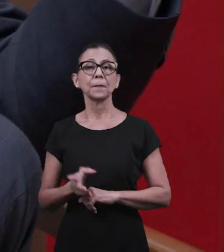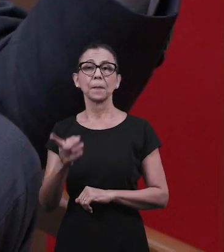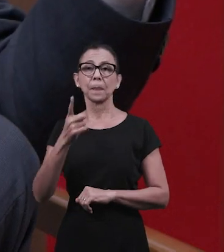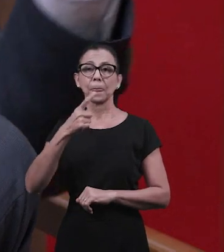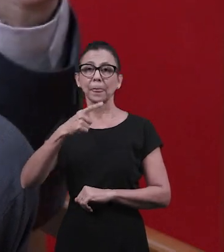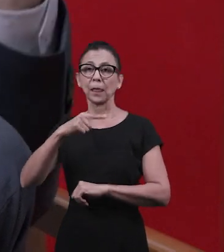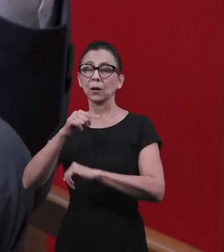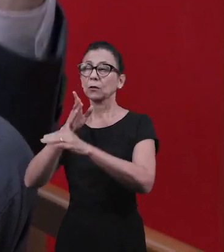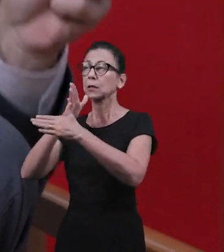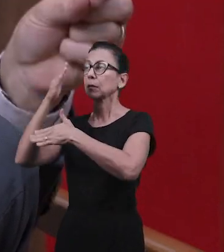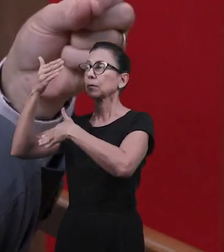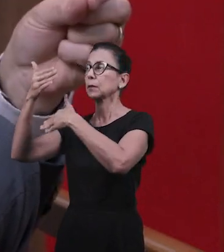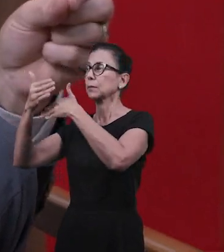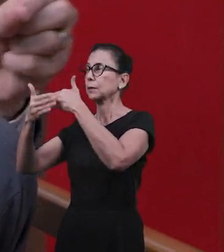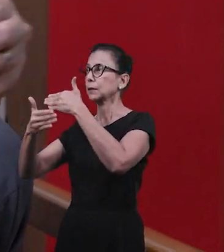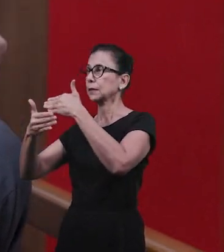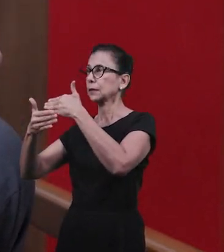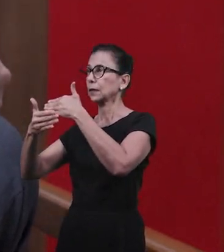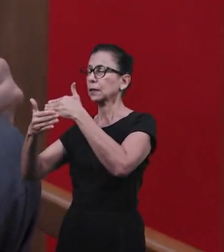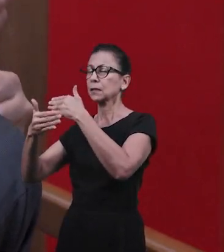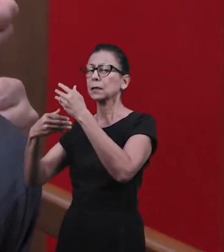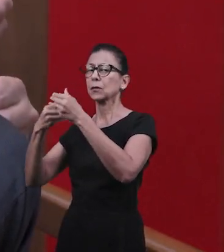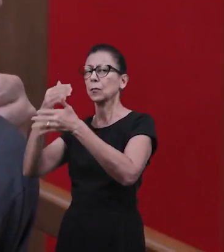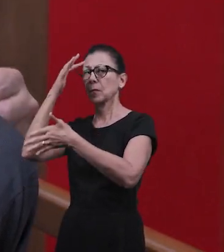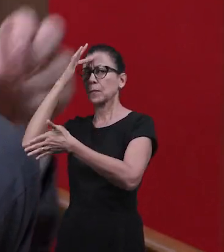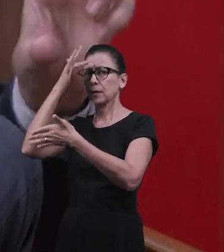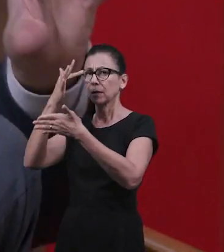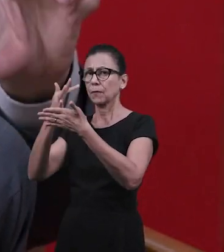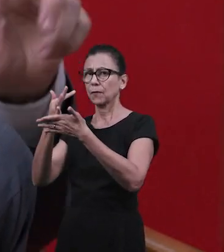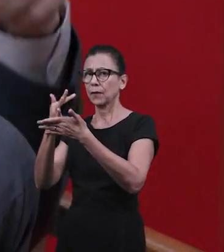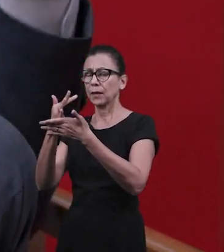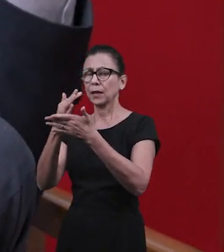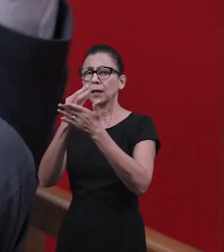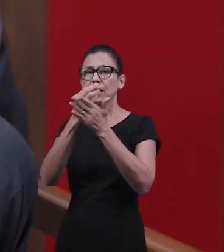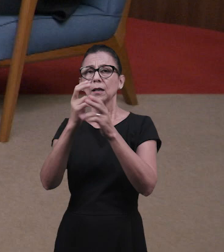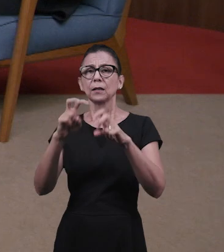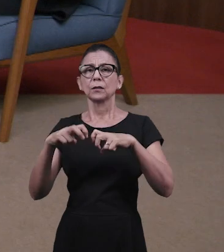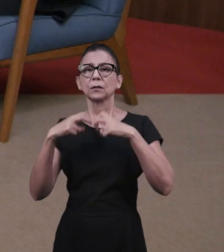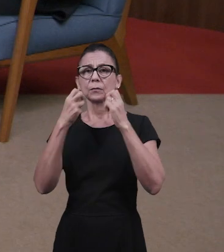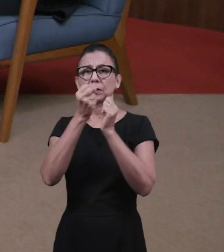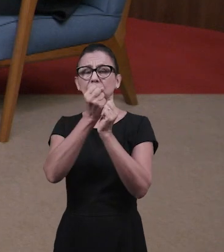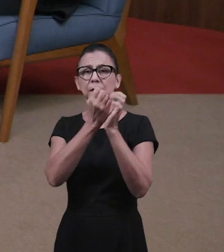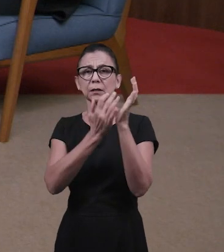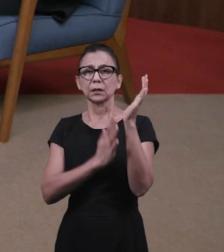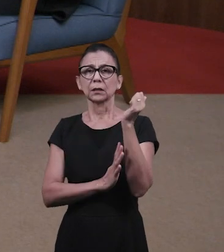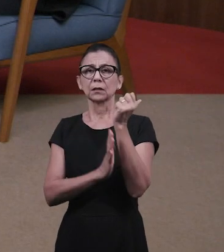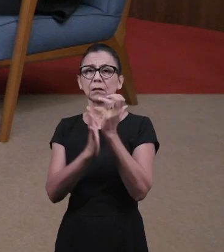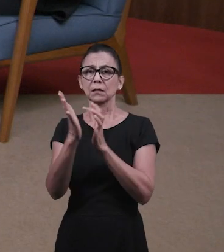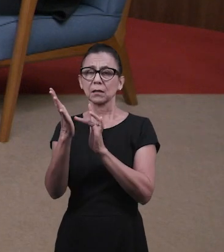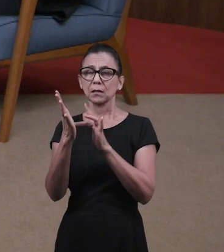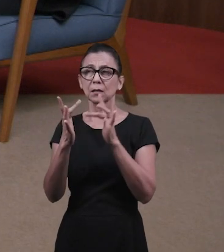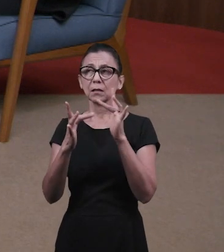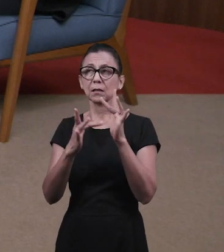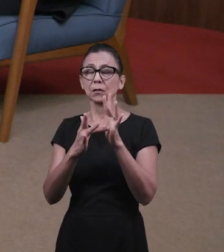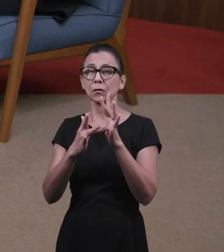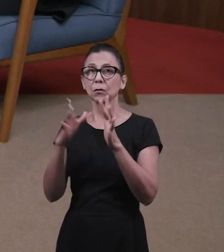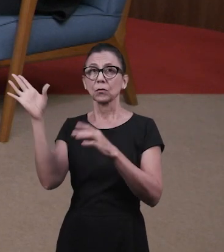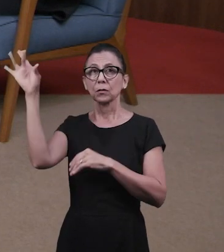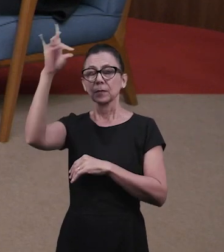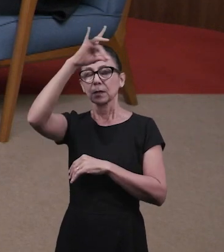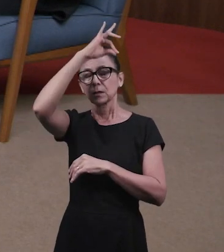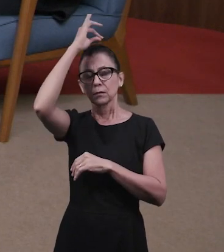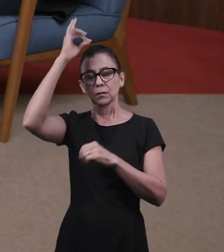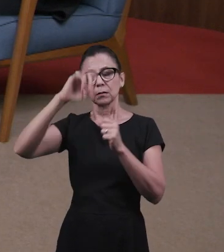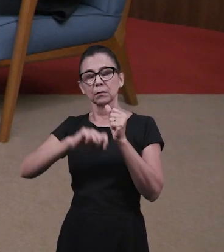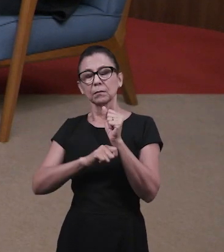foi, par le sang de Jésus, et le Saint-Esprit va ouvrir et nous ramener au mystère. Gloire à